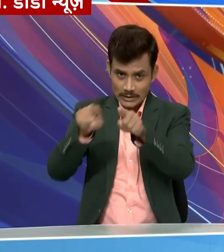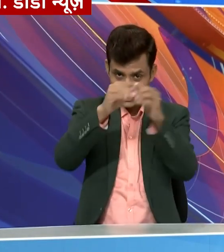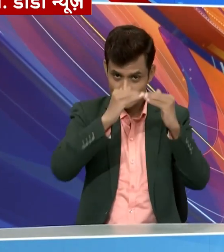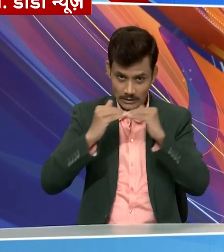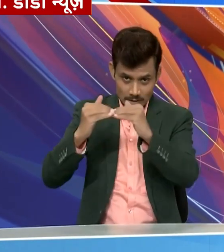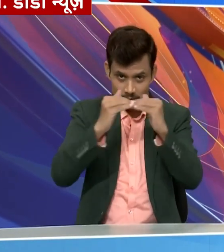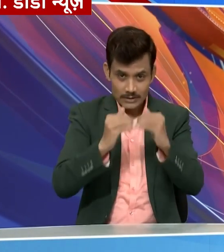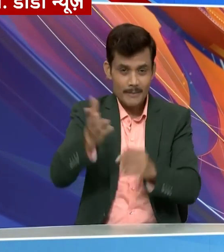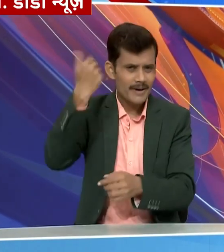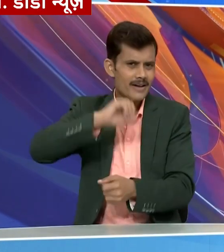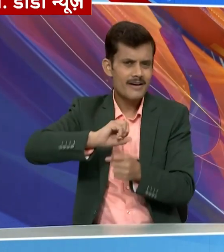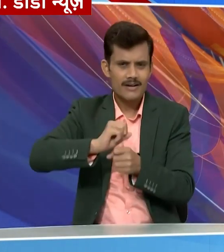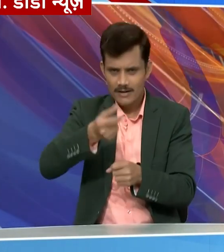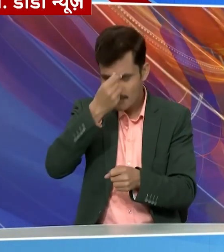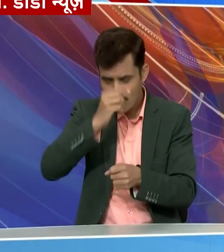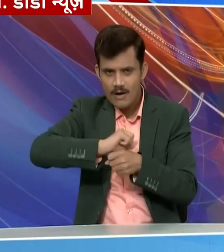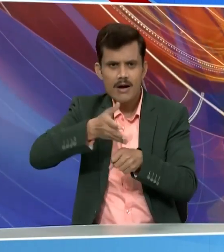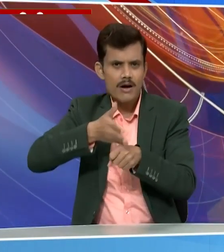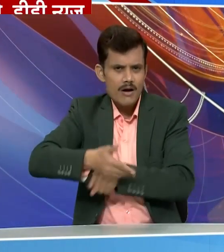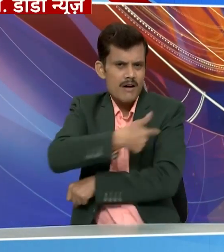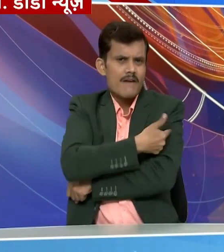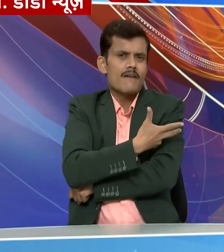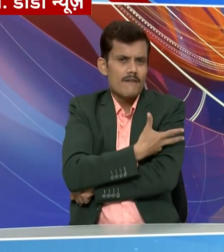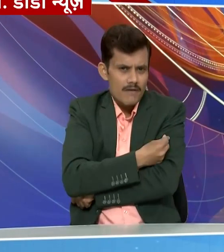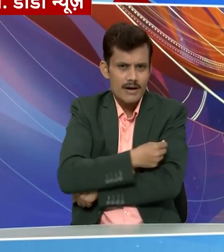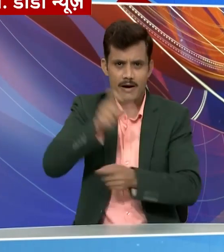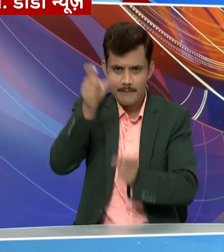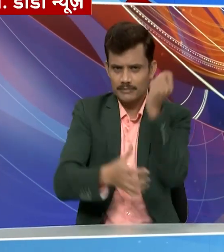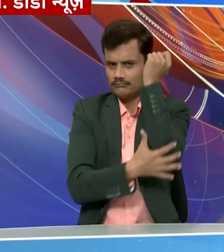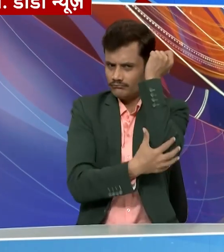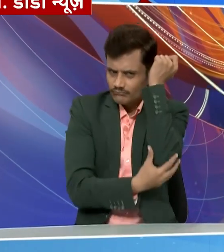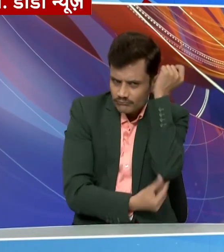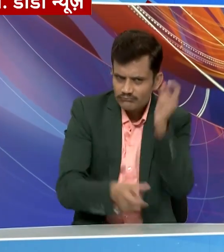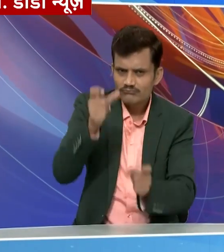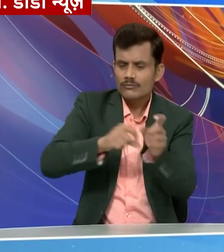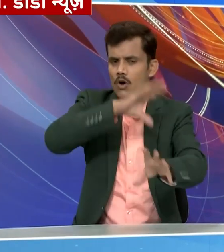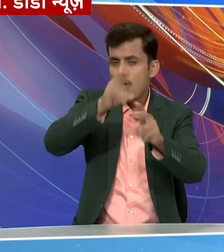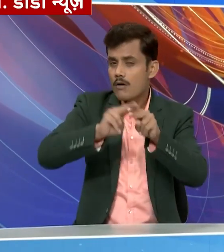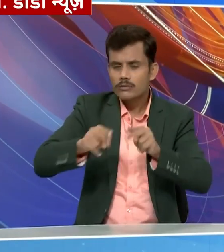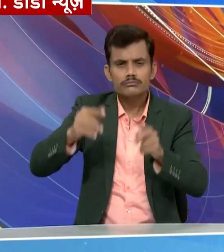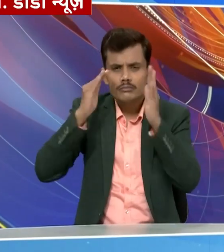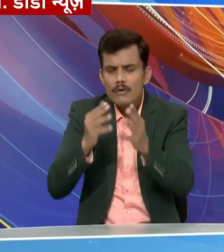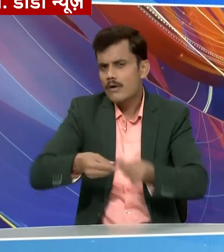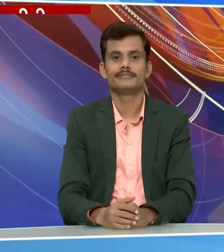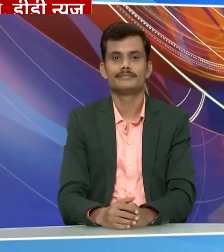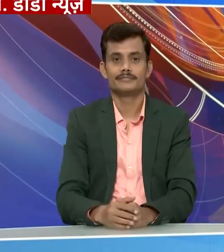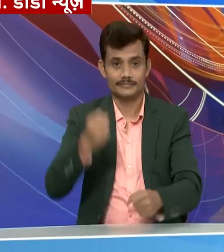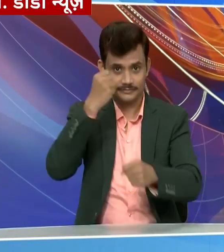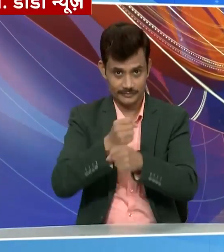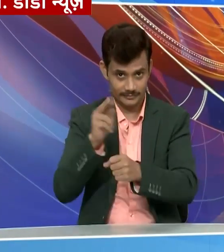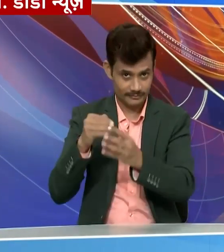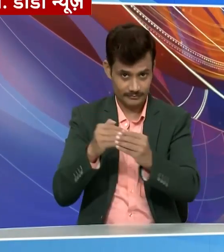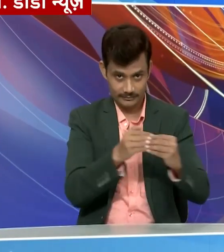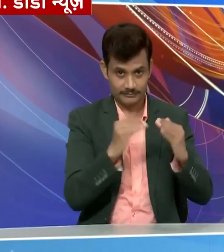साथ महामारी से लड़ाई लड़ी, हमने गरीबों और कमजोर लोगों की जरूरतों का भी ख्याल रखा है।